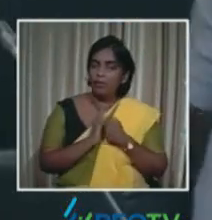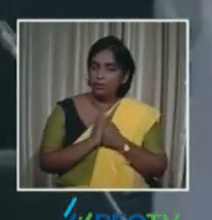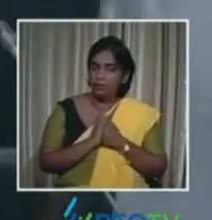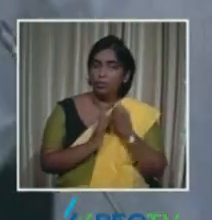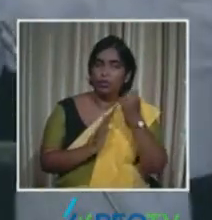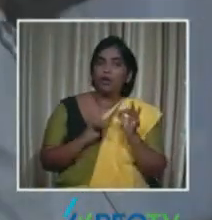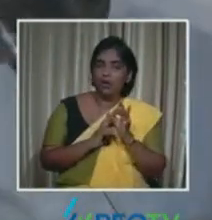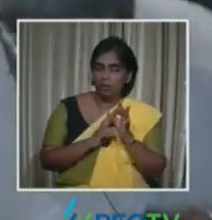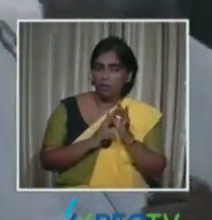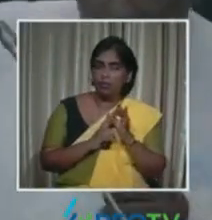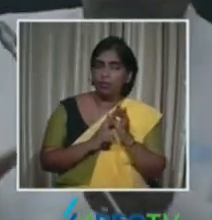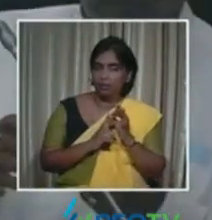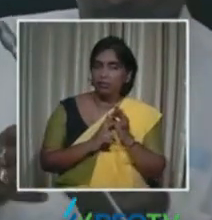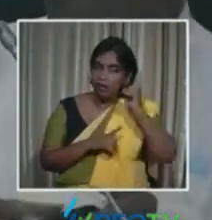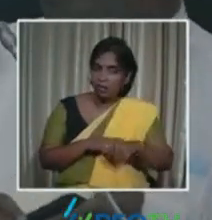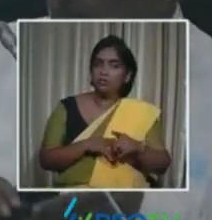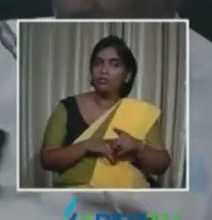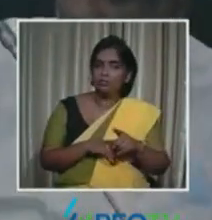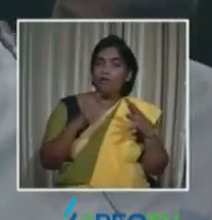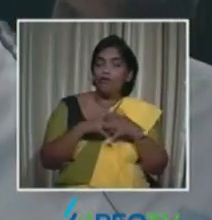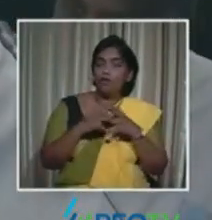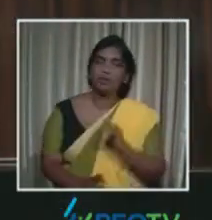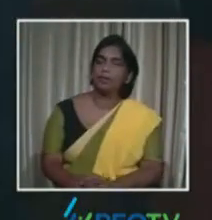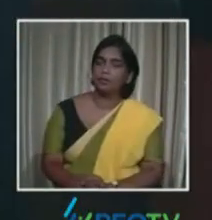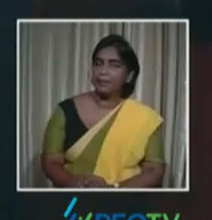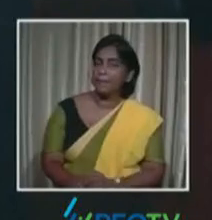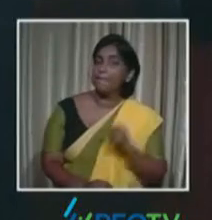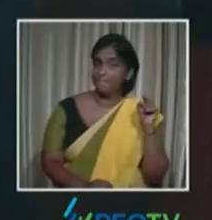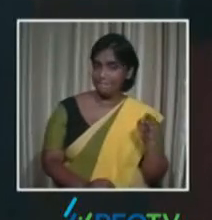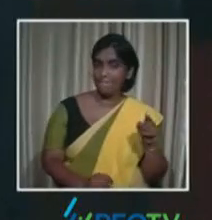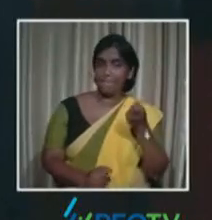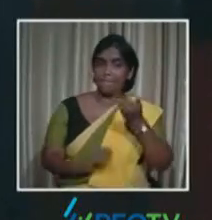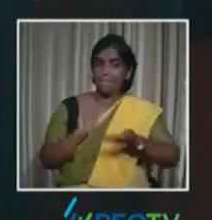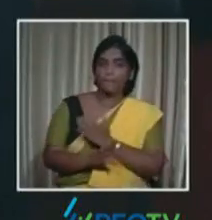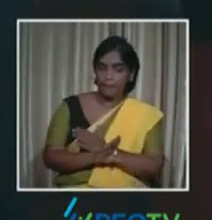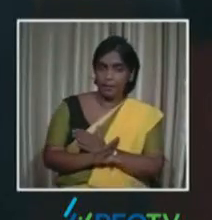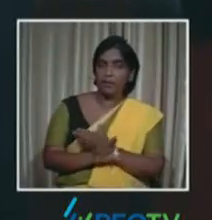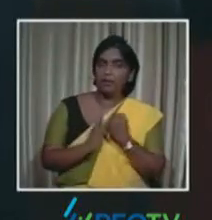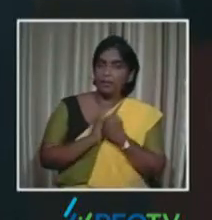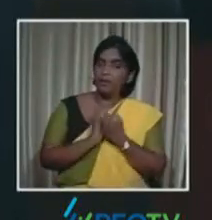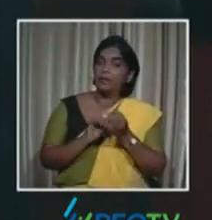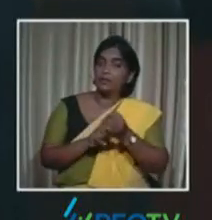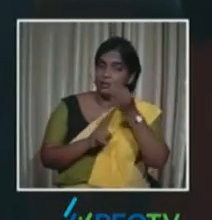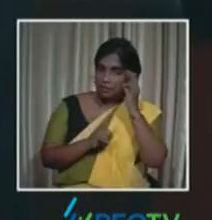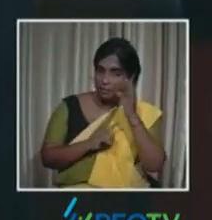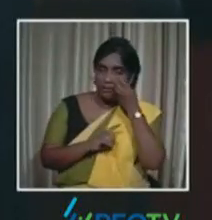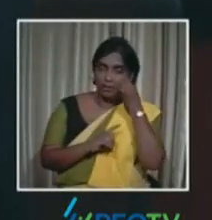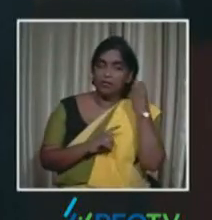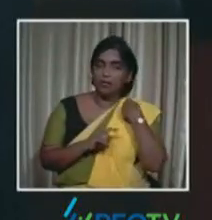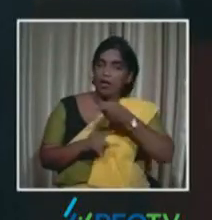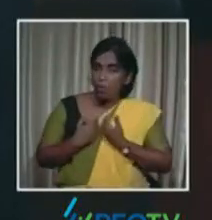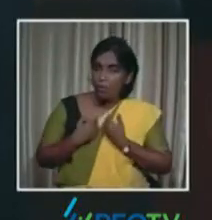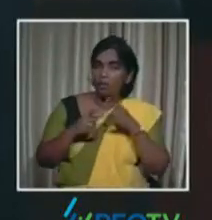මුදල් ඇමතිතුමාගෙන් එයට එකඟතාවය වොෂින්ටනයේදී කියලා ආරම්භ වෙනවා මෙම මිල වැඩි කිරීමට පෙර ජනාධිපතිතුමාගෙන් ඒ පිළිබඳ